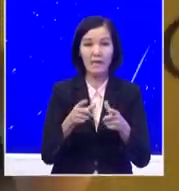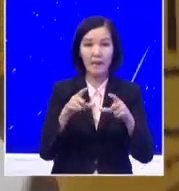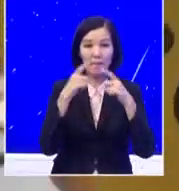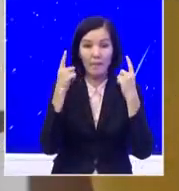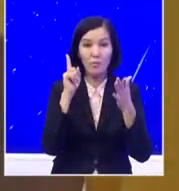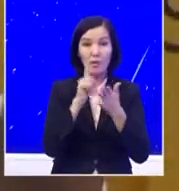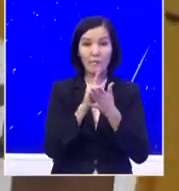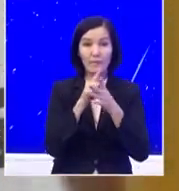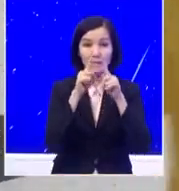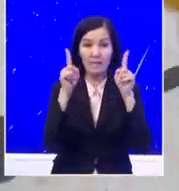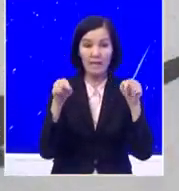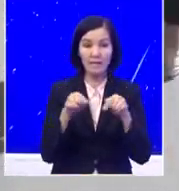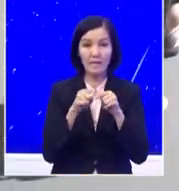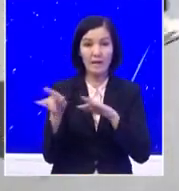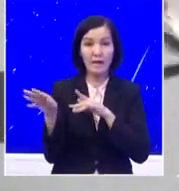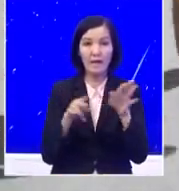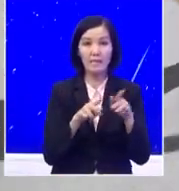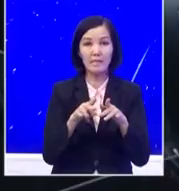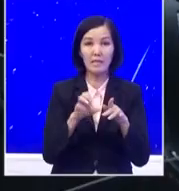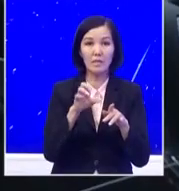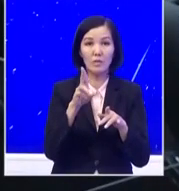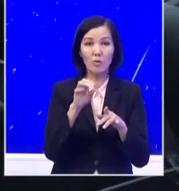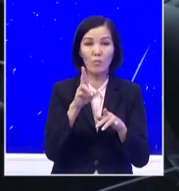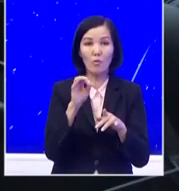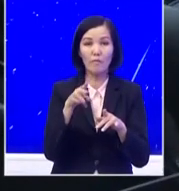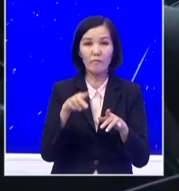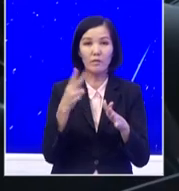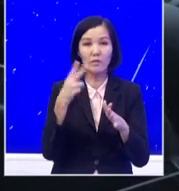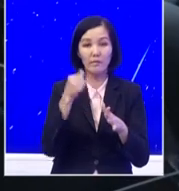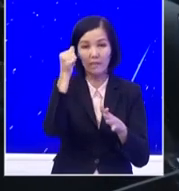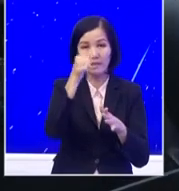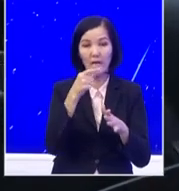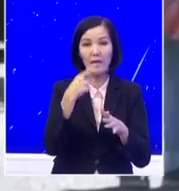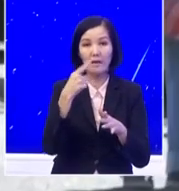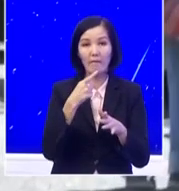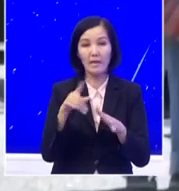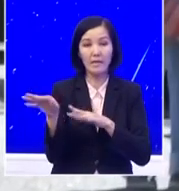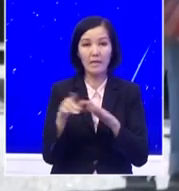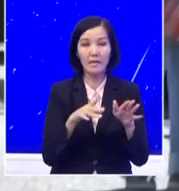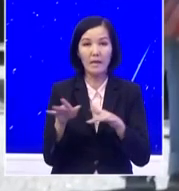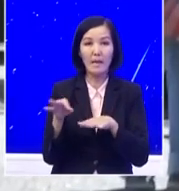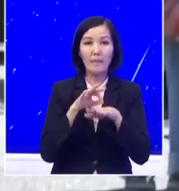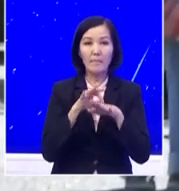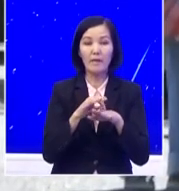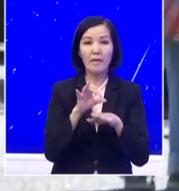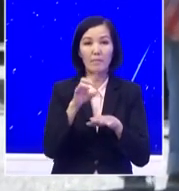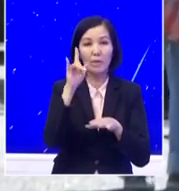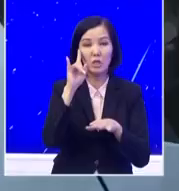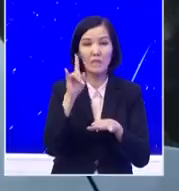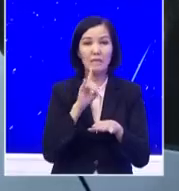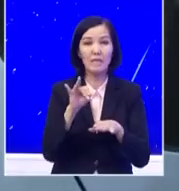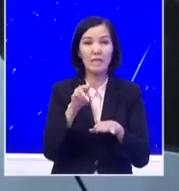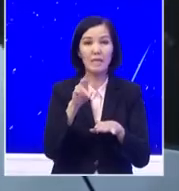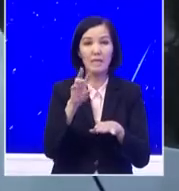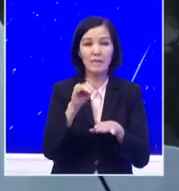На это и нацелена акция «Стоп-ков-2020», говорят организаторы. Мероприятие проводилось также в Ембекши-Казахском,